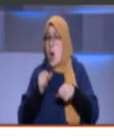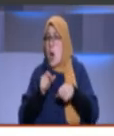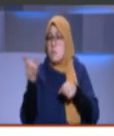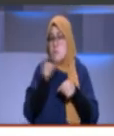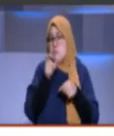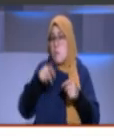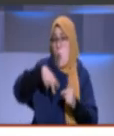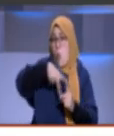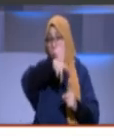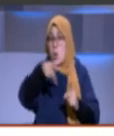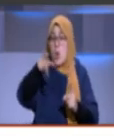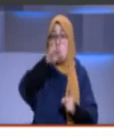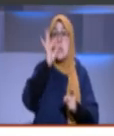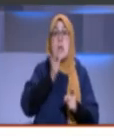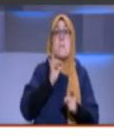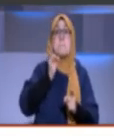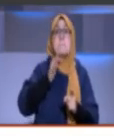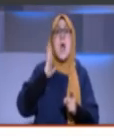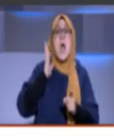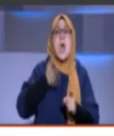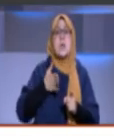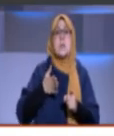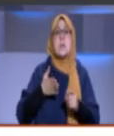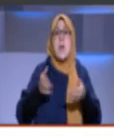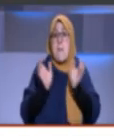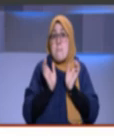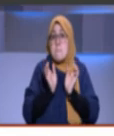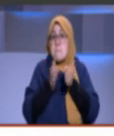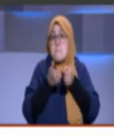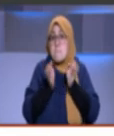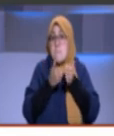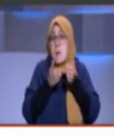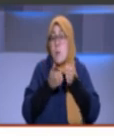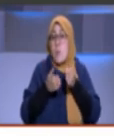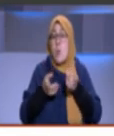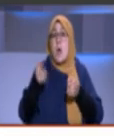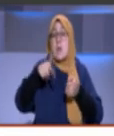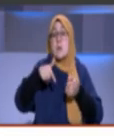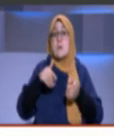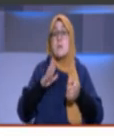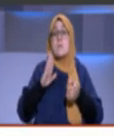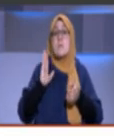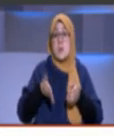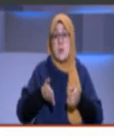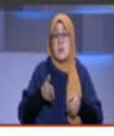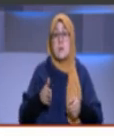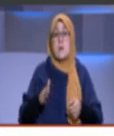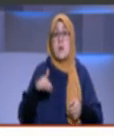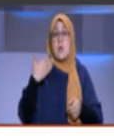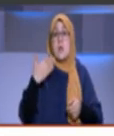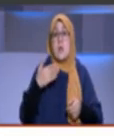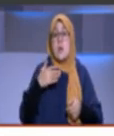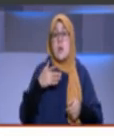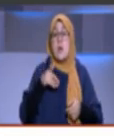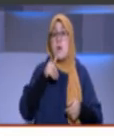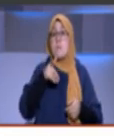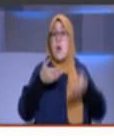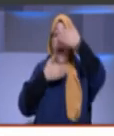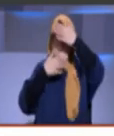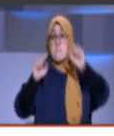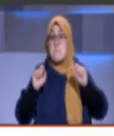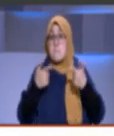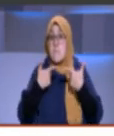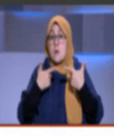ملاحقات يبقى قادرين المجموعات اللي بنسميها الحواضن إنها تبلغ هذه الخلية